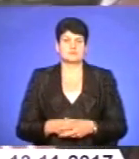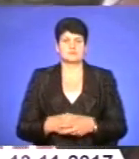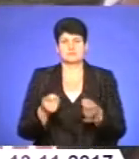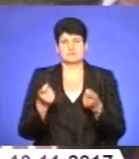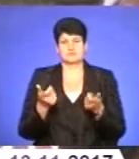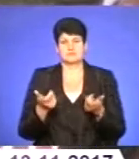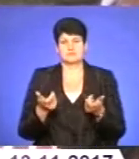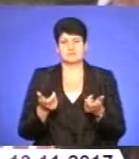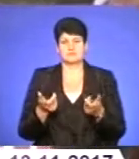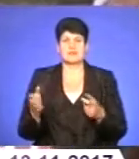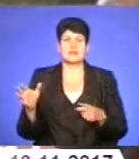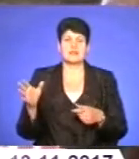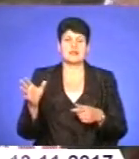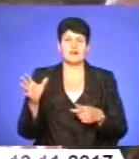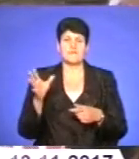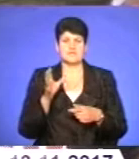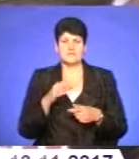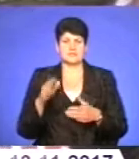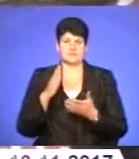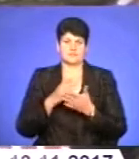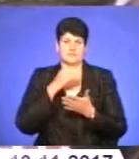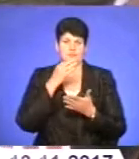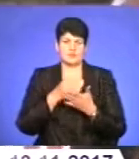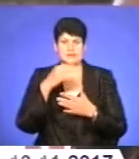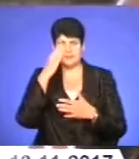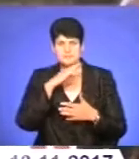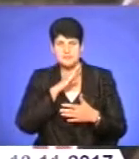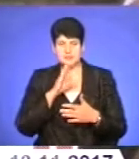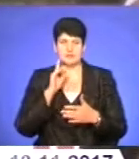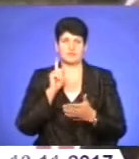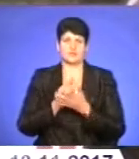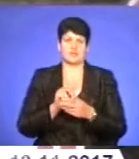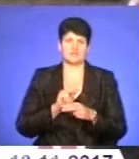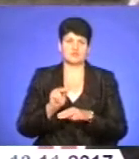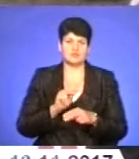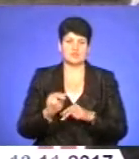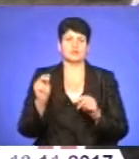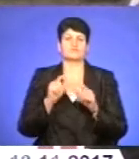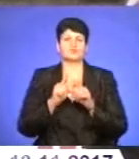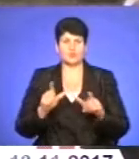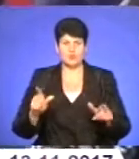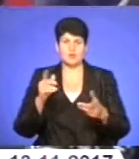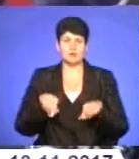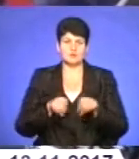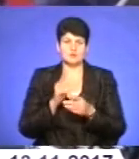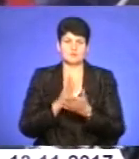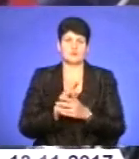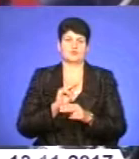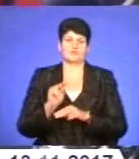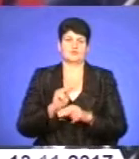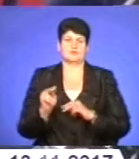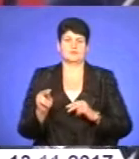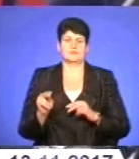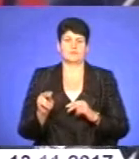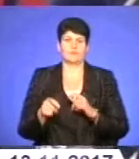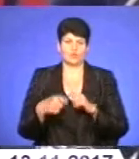Трохи. На всіх повинна лежати відповідальність, бо і батьки мають вчити до школи, і в школі мають вчити. Часто порушуєте